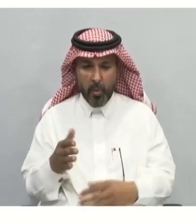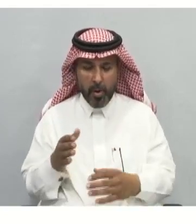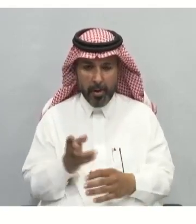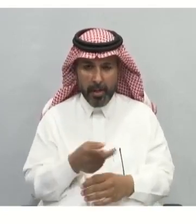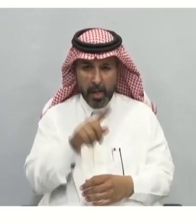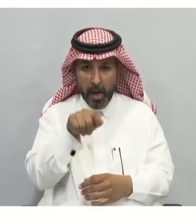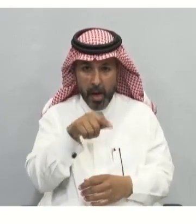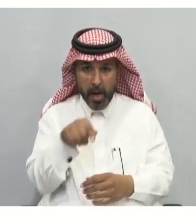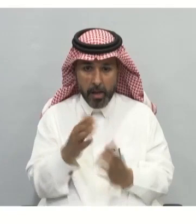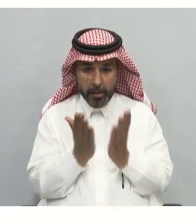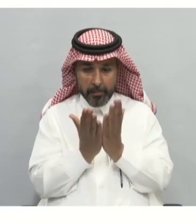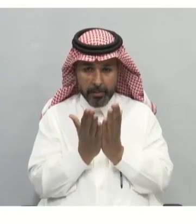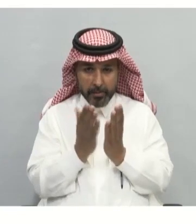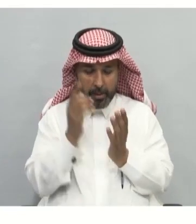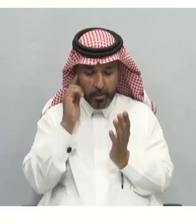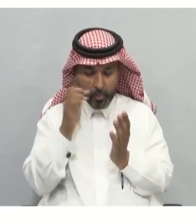دين الله تعالى